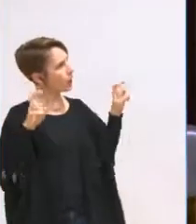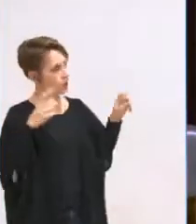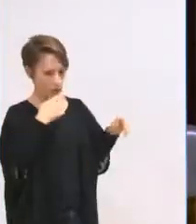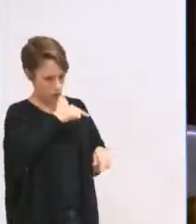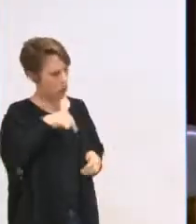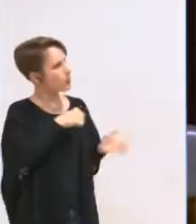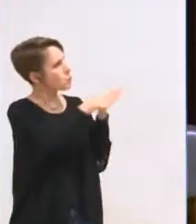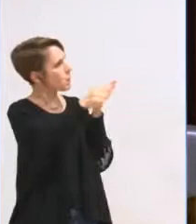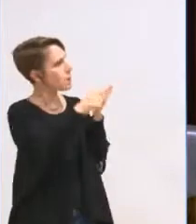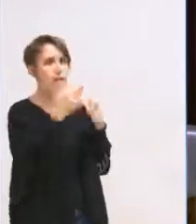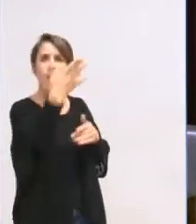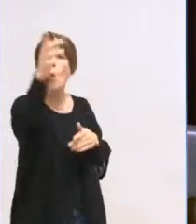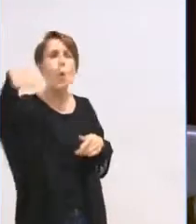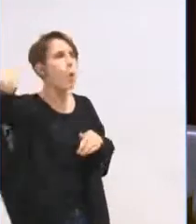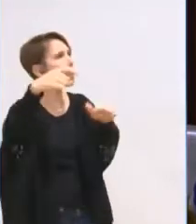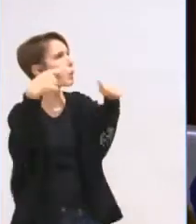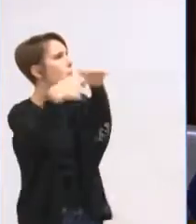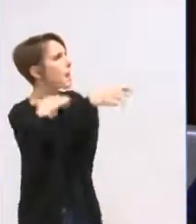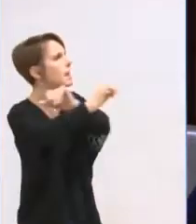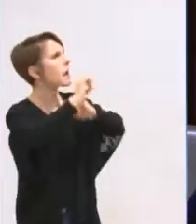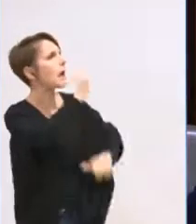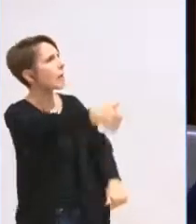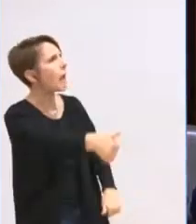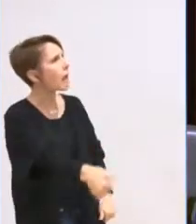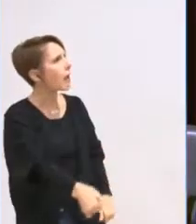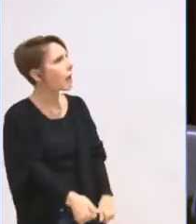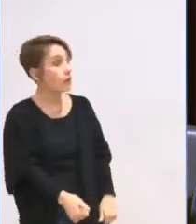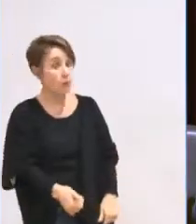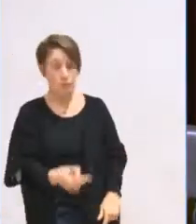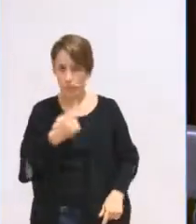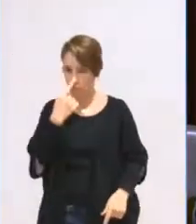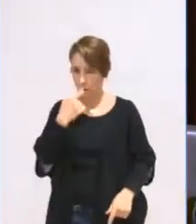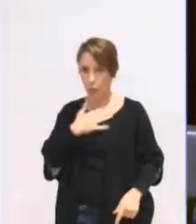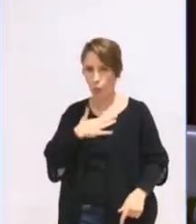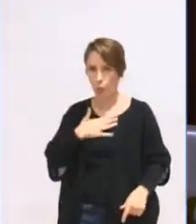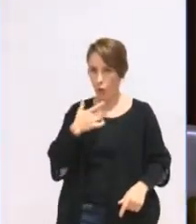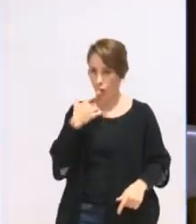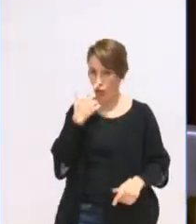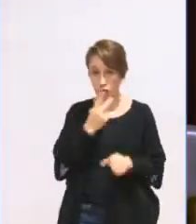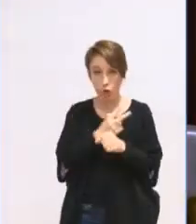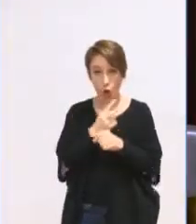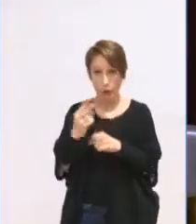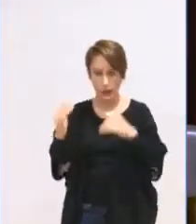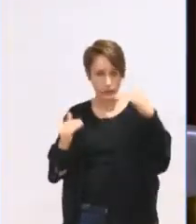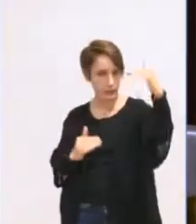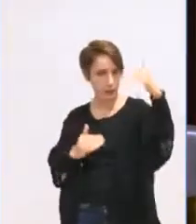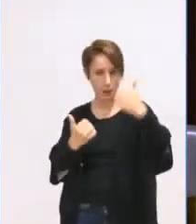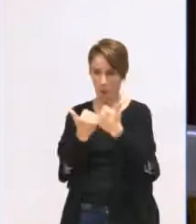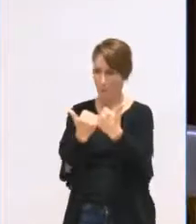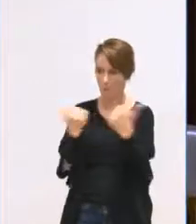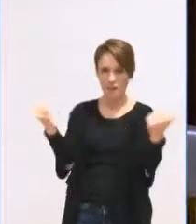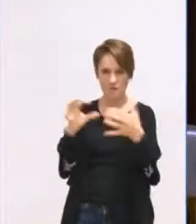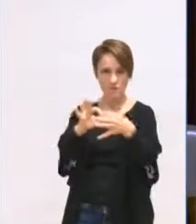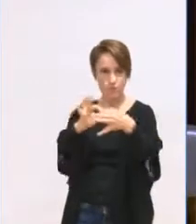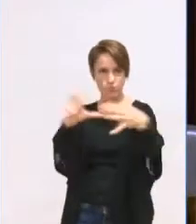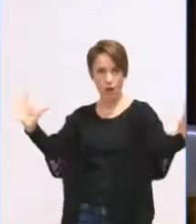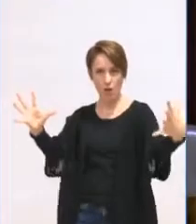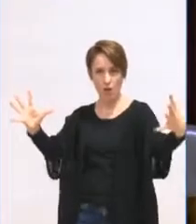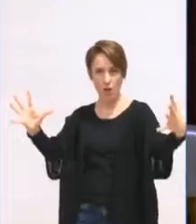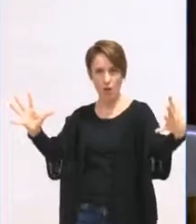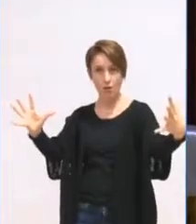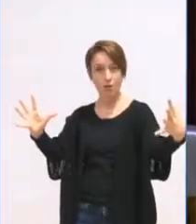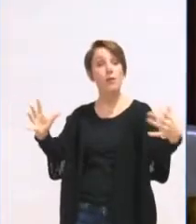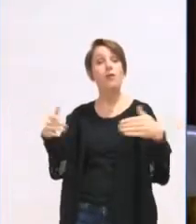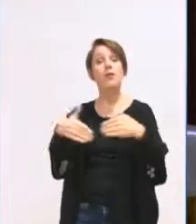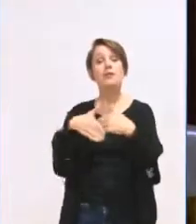C'est un danger de rupture et de fracture sociale pour nos collectivités qui est majeur. Ça veut dire que dans 2 ans et